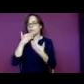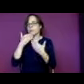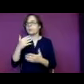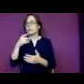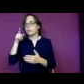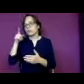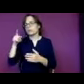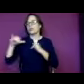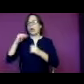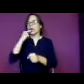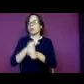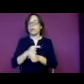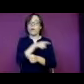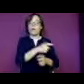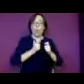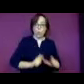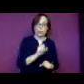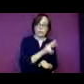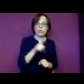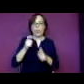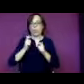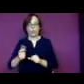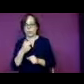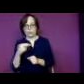a co nie, przy zaangażowaniu